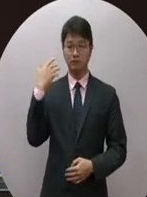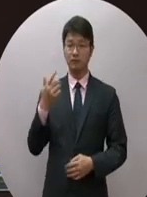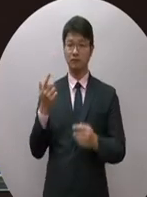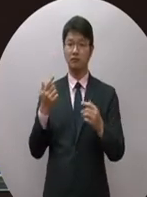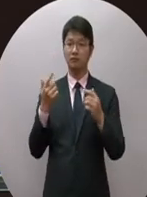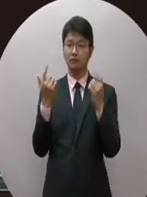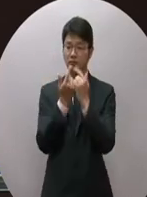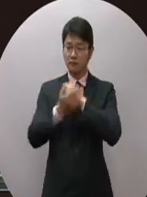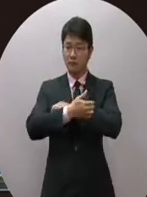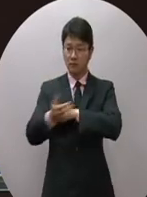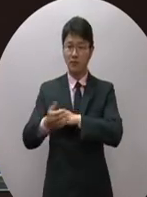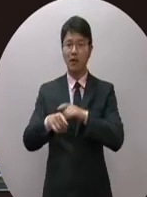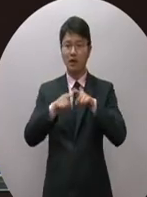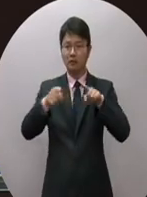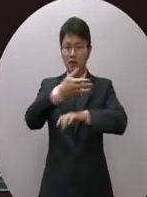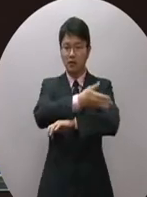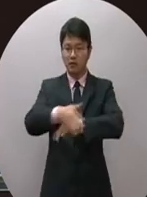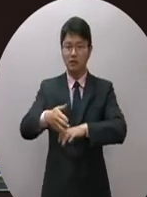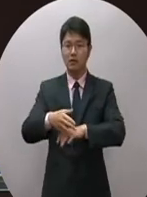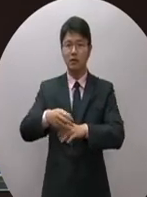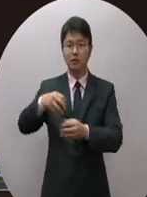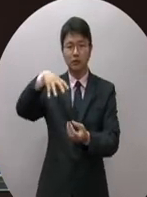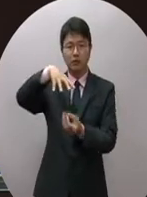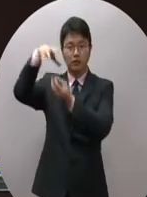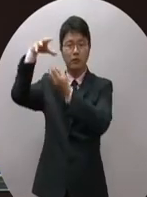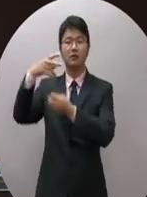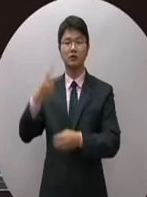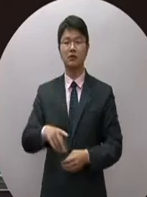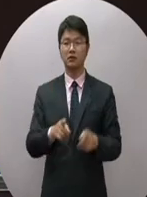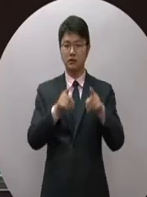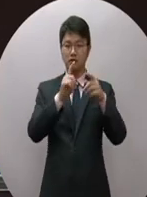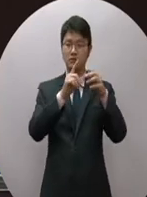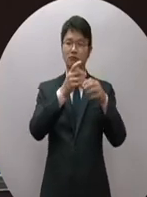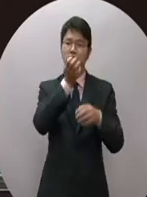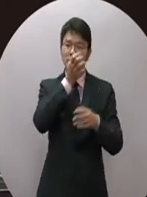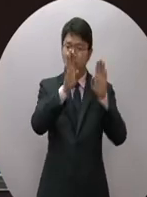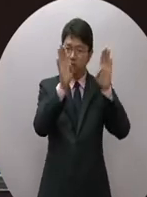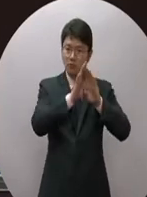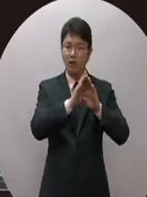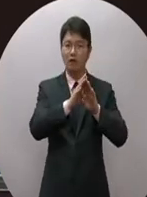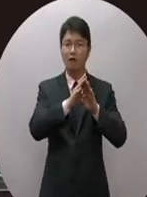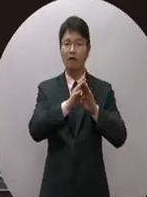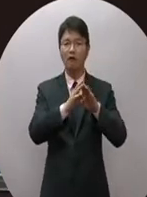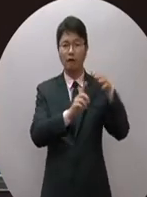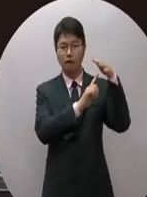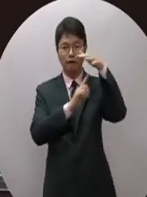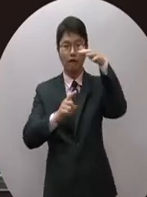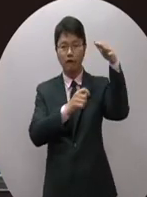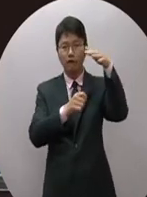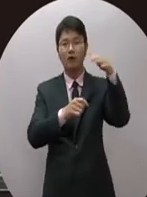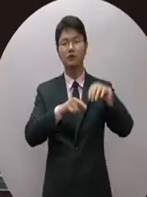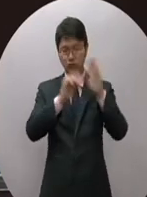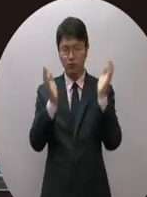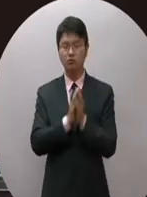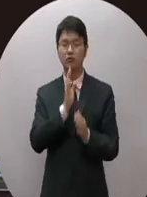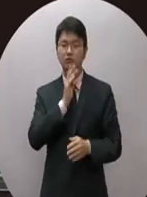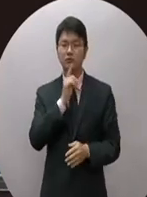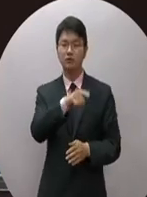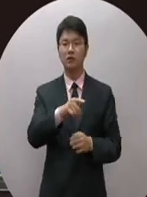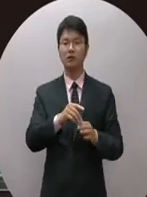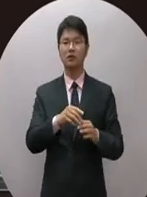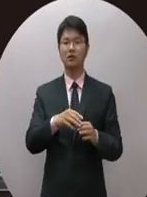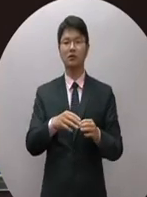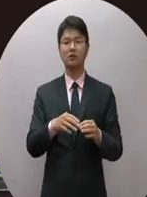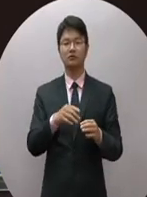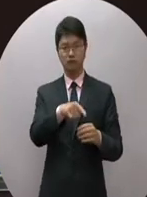溪晃天灯、石门的国际风筝节，都是在在善用地方